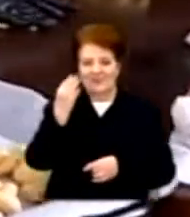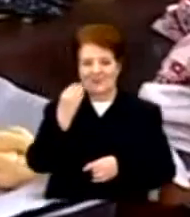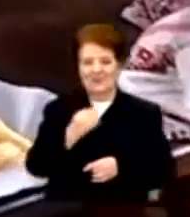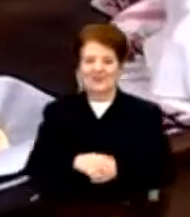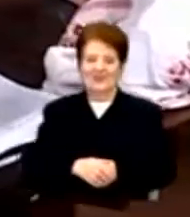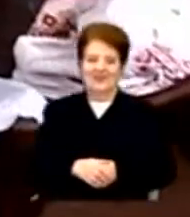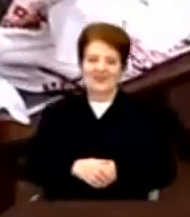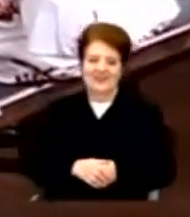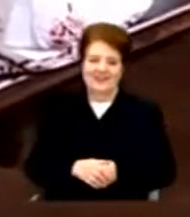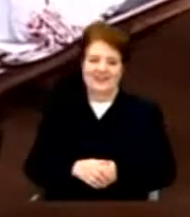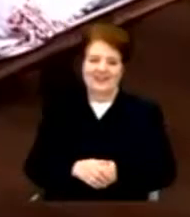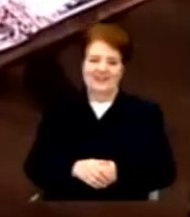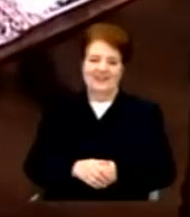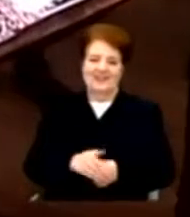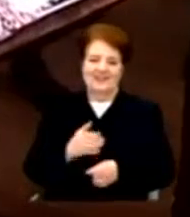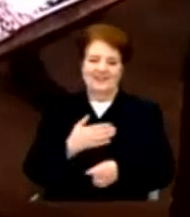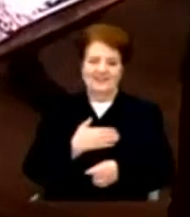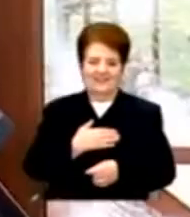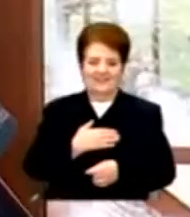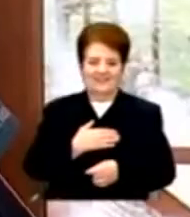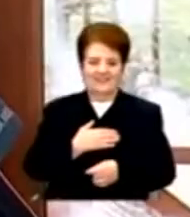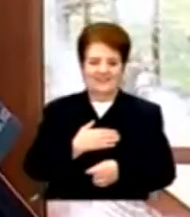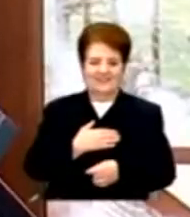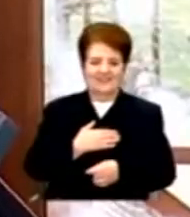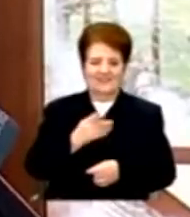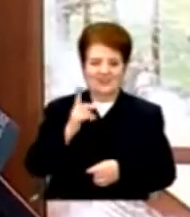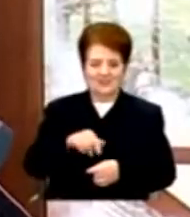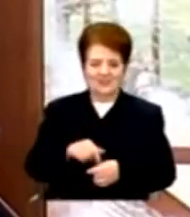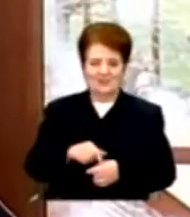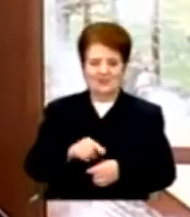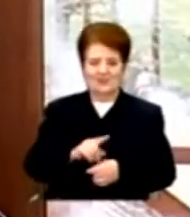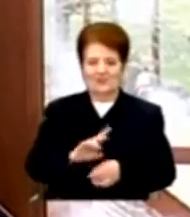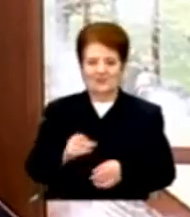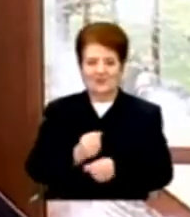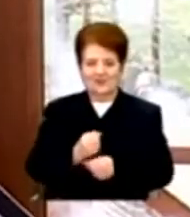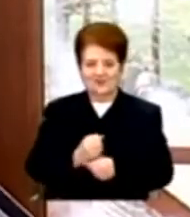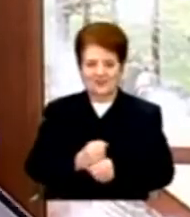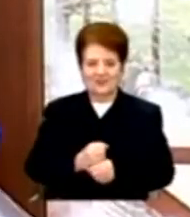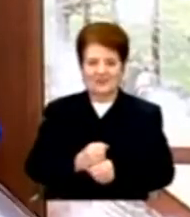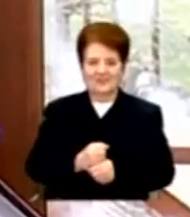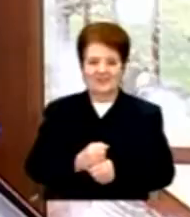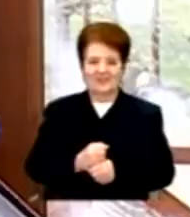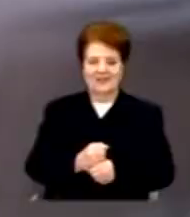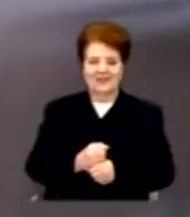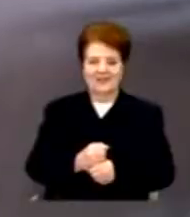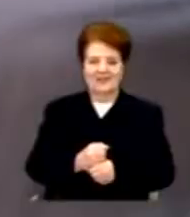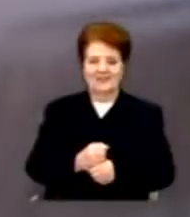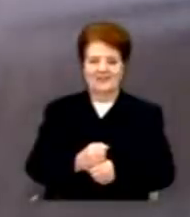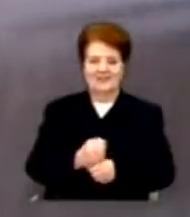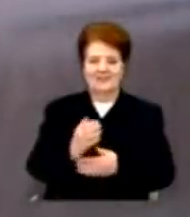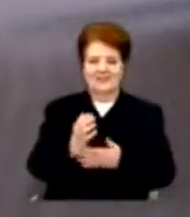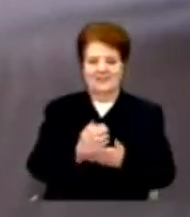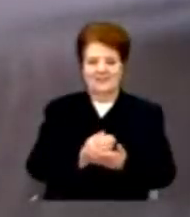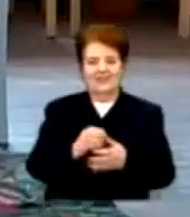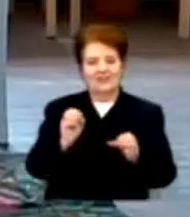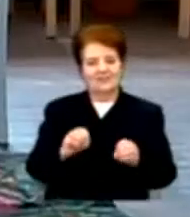Moldovan culture. You know, I wasn't doing it right, okay? There's a very special technique that you gotta twist it a certain way and it works out just